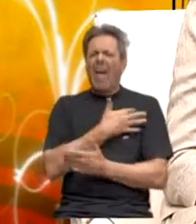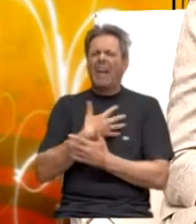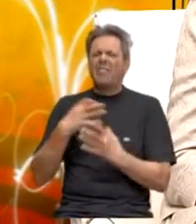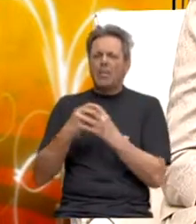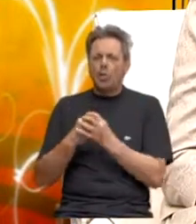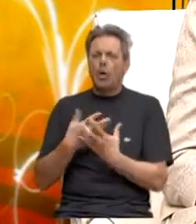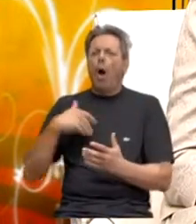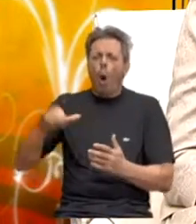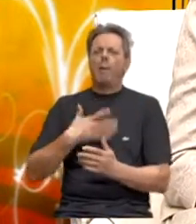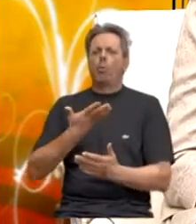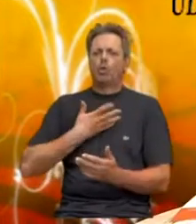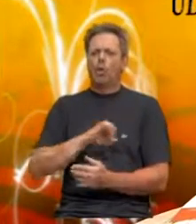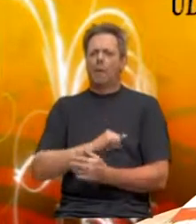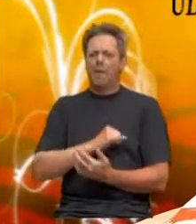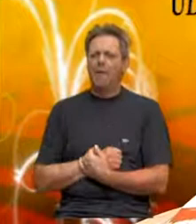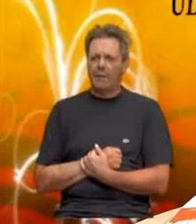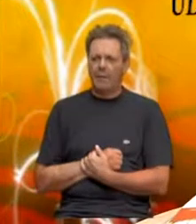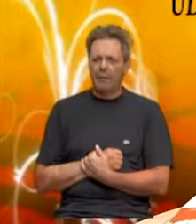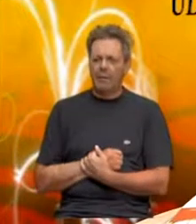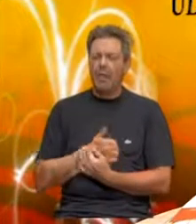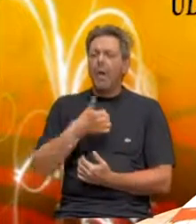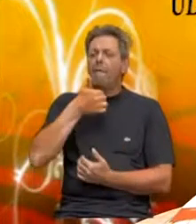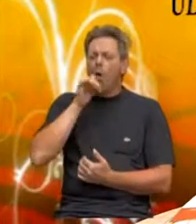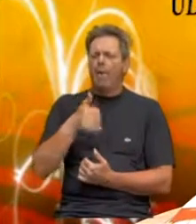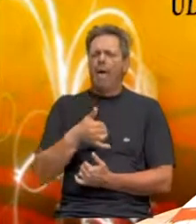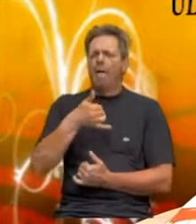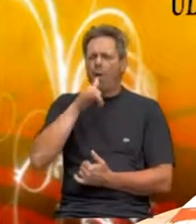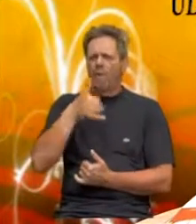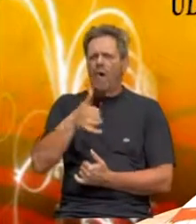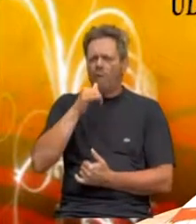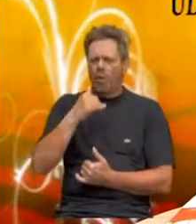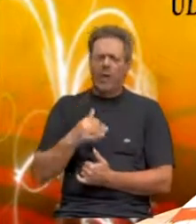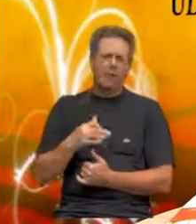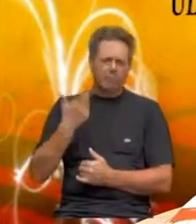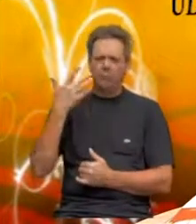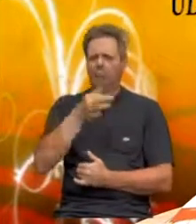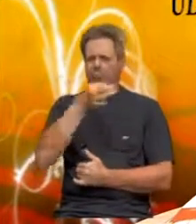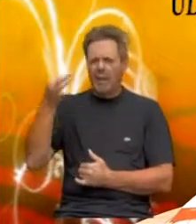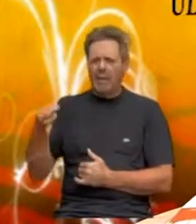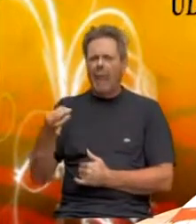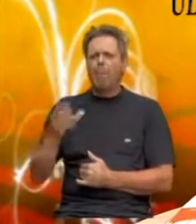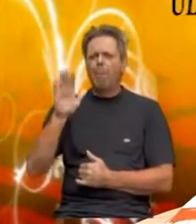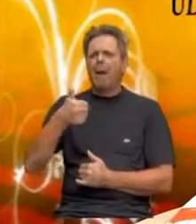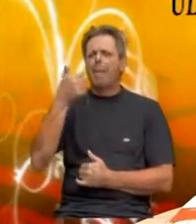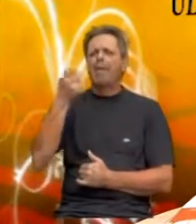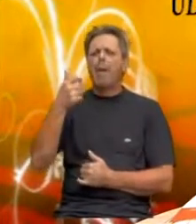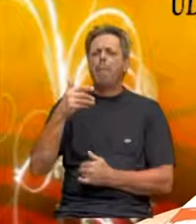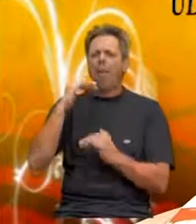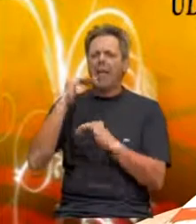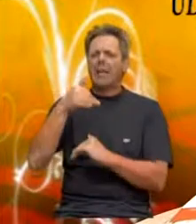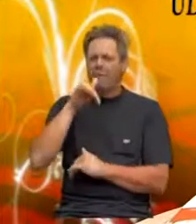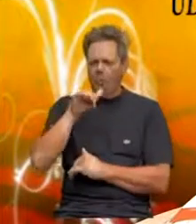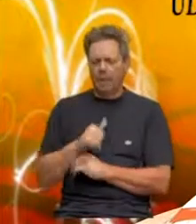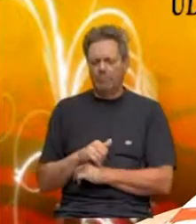I ono što evo sad me spomenuli, voda dnevno, bar litru i po, bez obzira imali vi